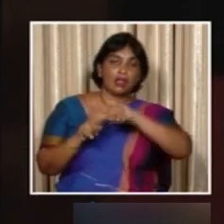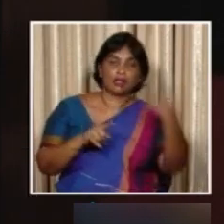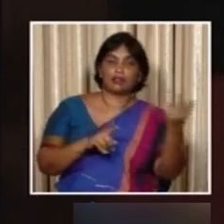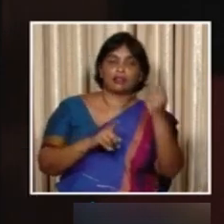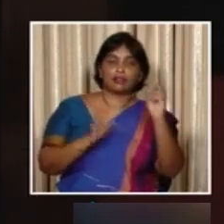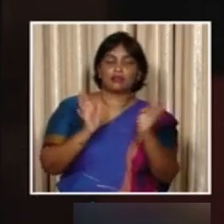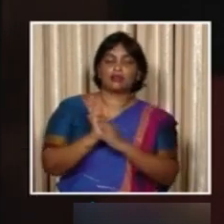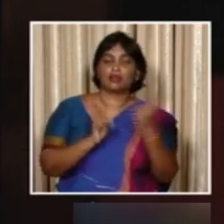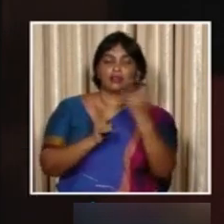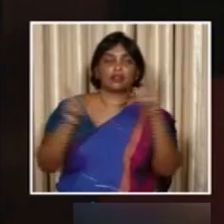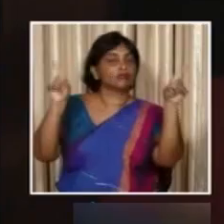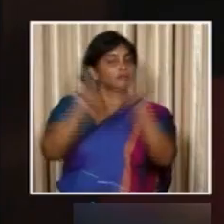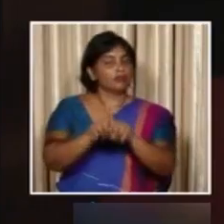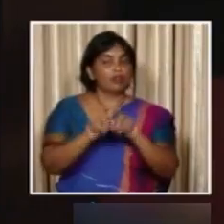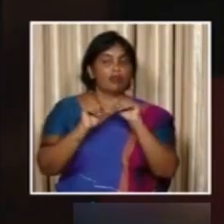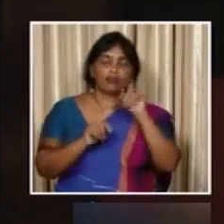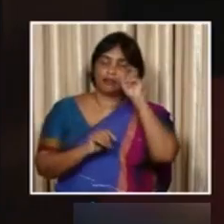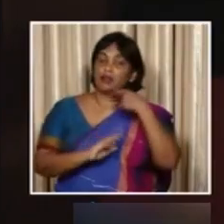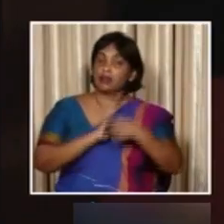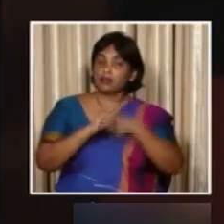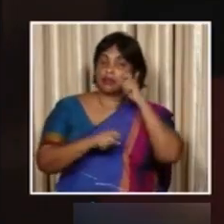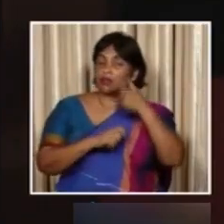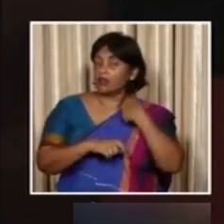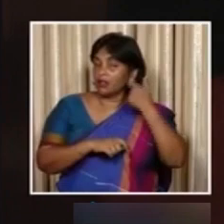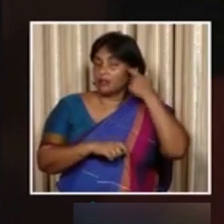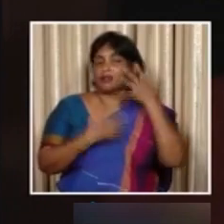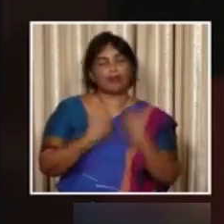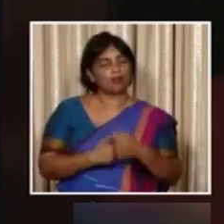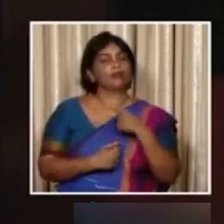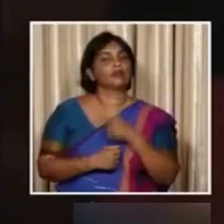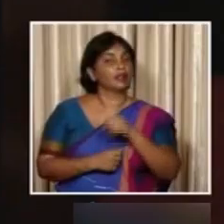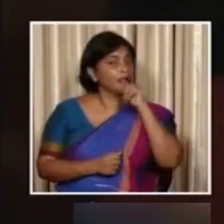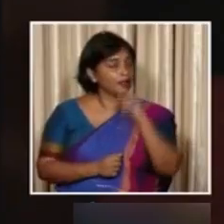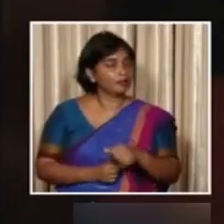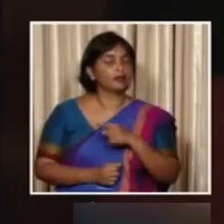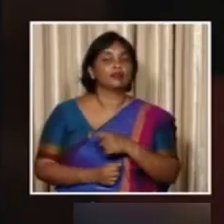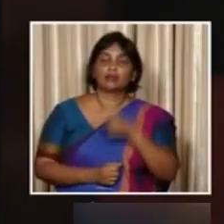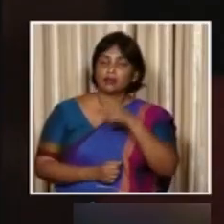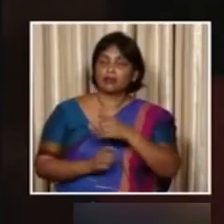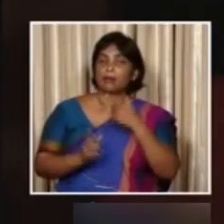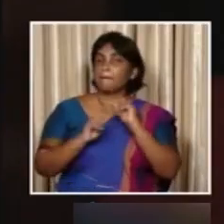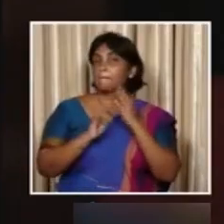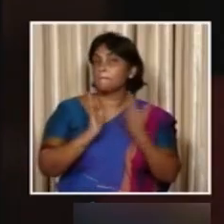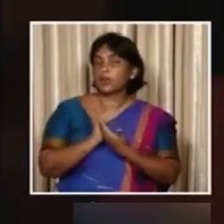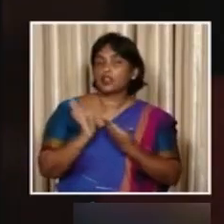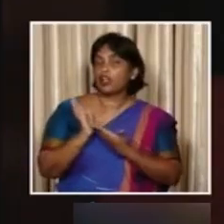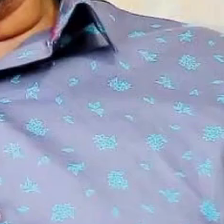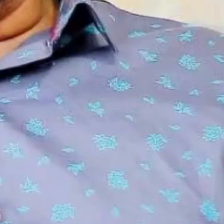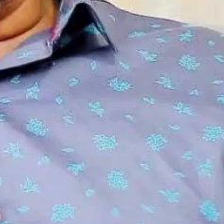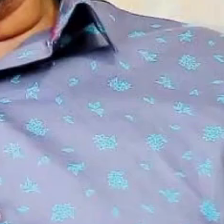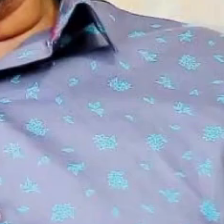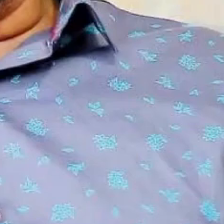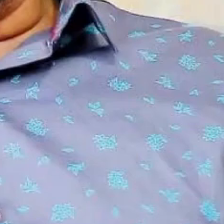ආර්ථික කවුන්සිලේ දෙන්න කතා කරන එක මේ රටේ ජනතාවට දැනගන්න ලැබෙයි ඇත්තටම ඔවුන්ගේ ප්‍රතිපත්ති මොනවාද වැඩපිළිවෙල මොකද්ද කියන